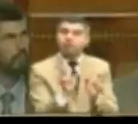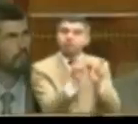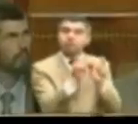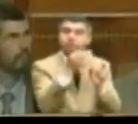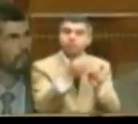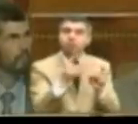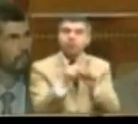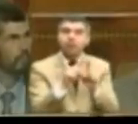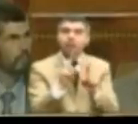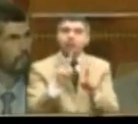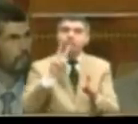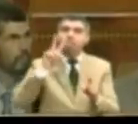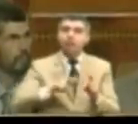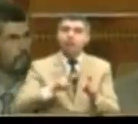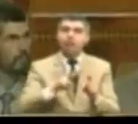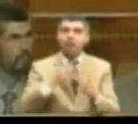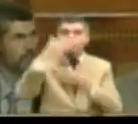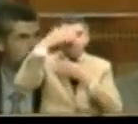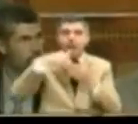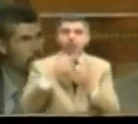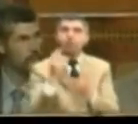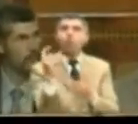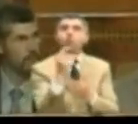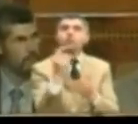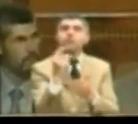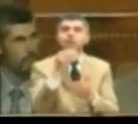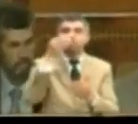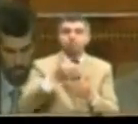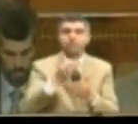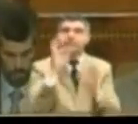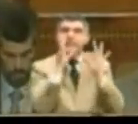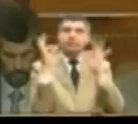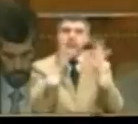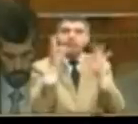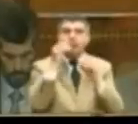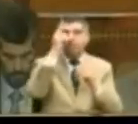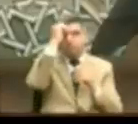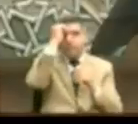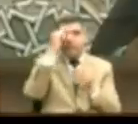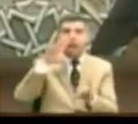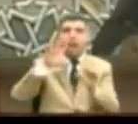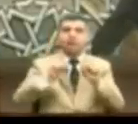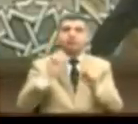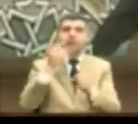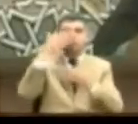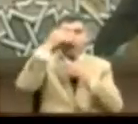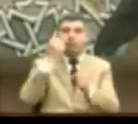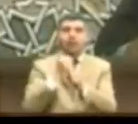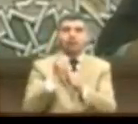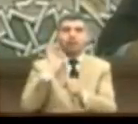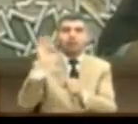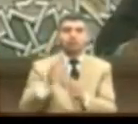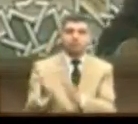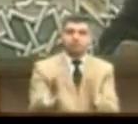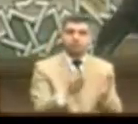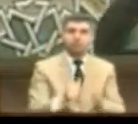على الهوية الوطنية والإسلامية لمغاربة سبتة ومليلية؟ وشكرا. شكرا سيدة النائبة. جواب السيد